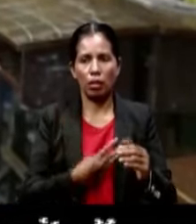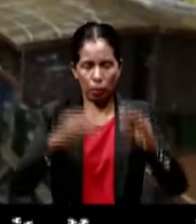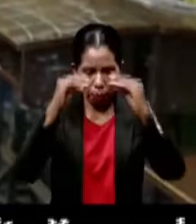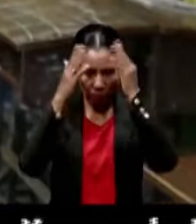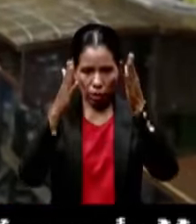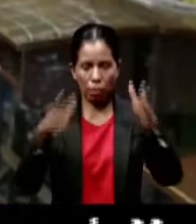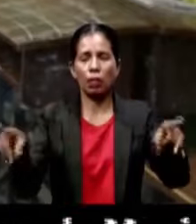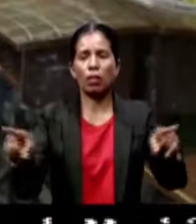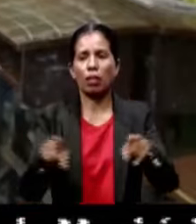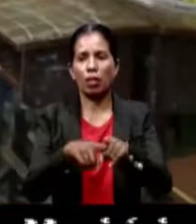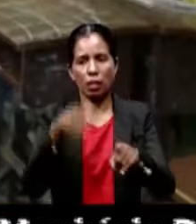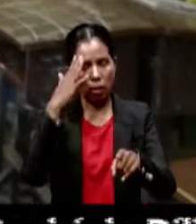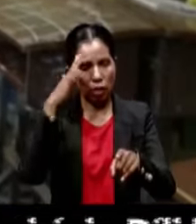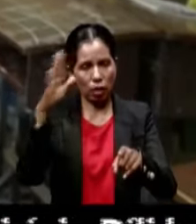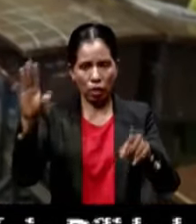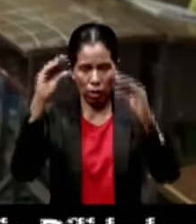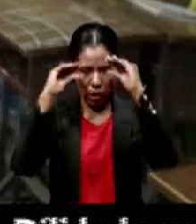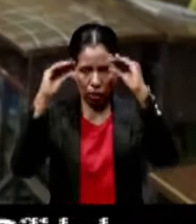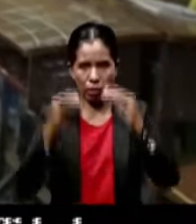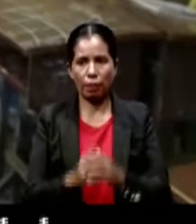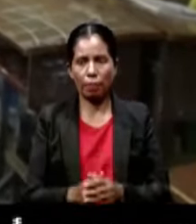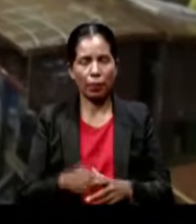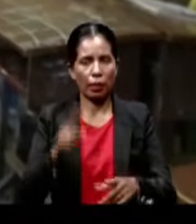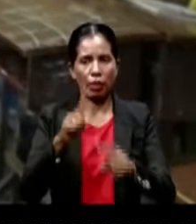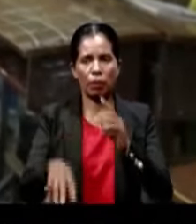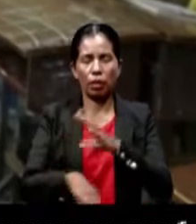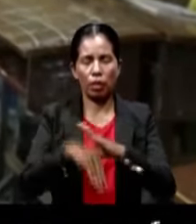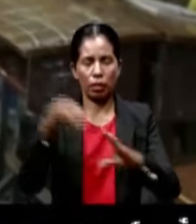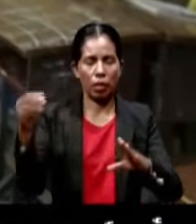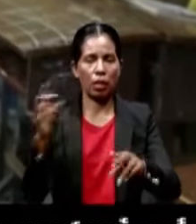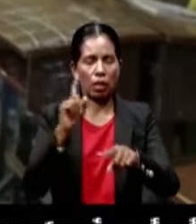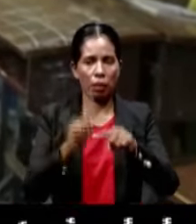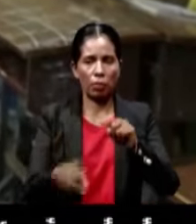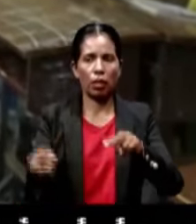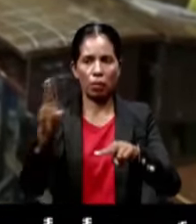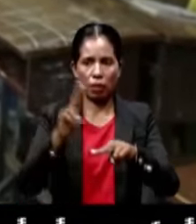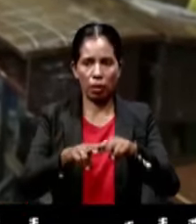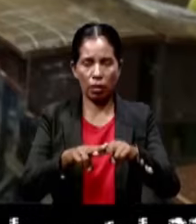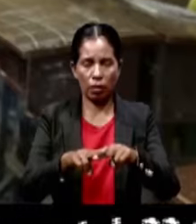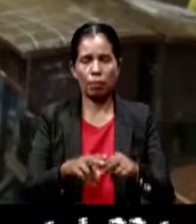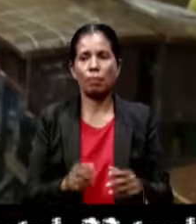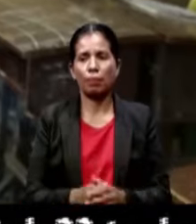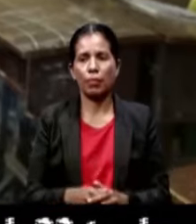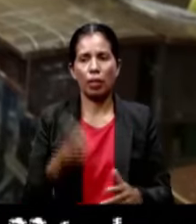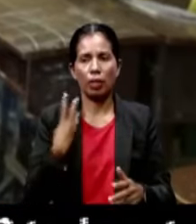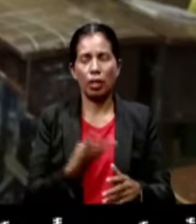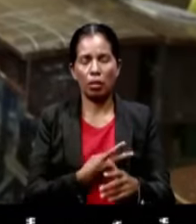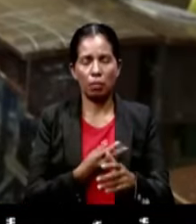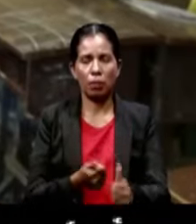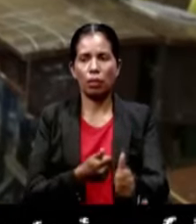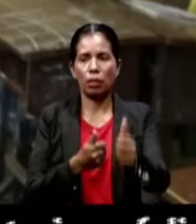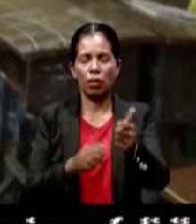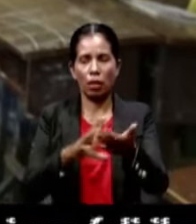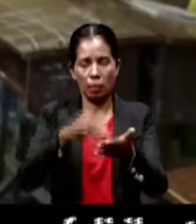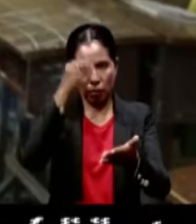mahane sabe, lah tena hanuri. Label hasai, label aumenta, label diminui, label aumenta, ne ami batuir be,